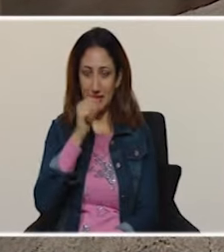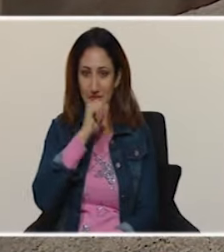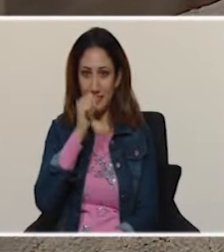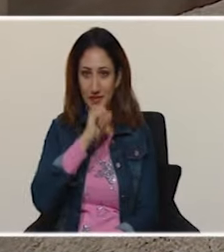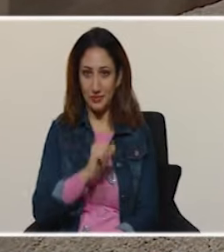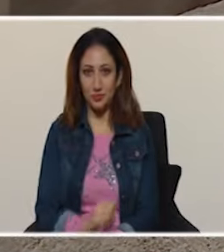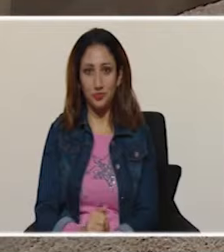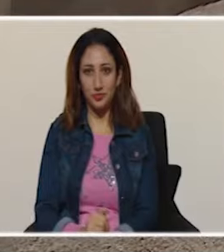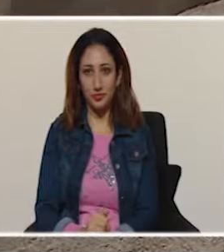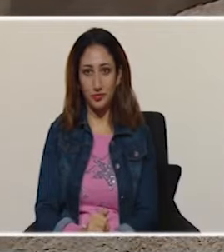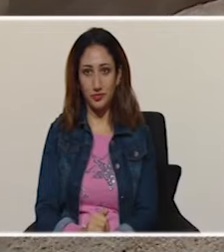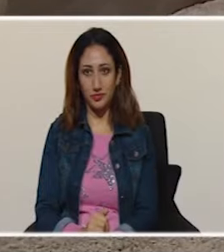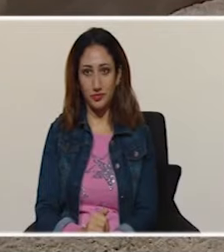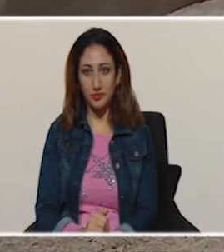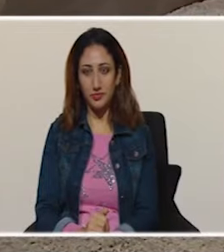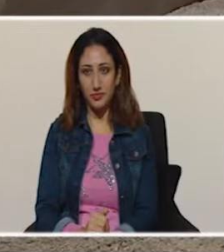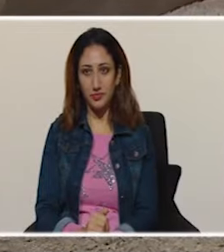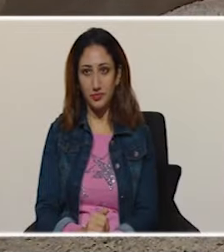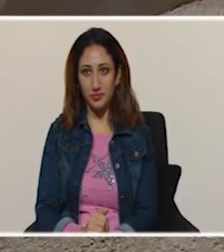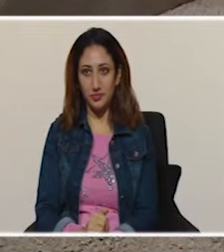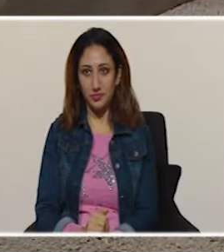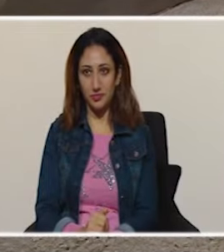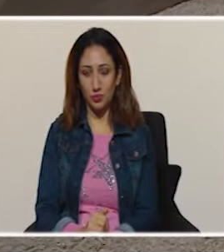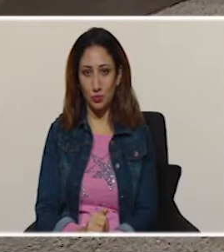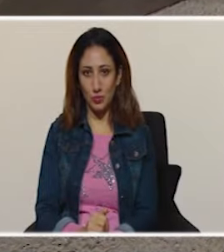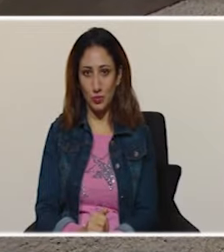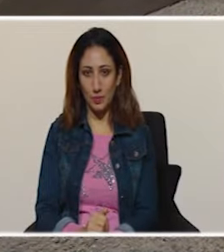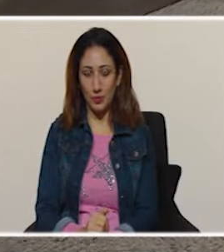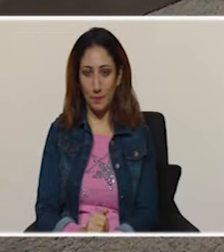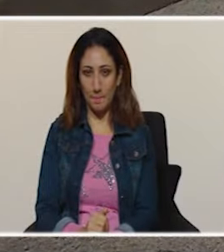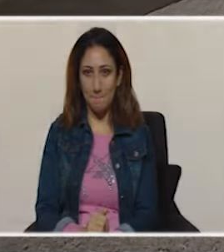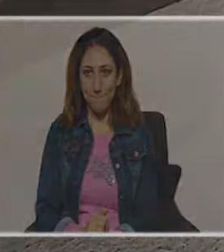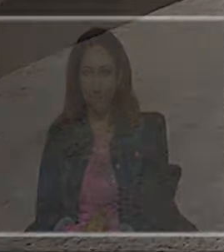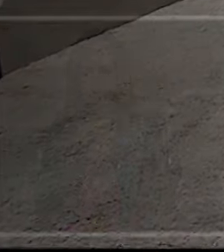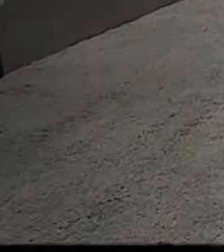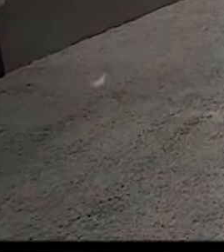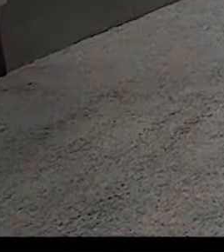بترف عقلي فاضل له دقيقه ويخف. يلا جاهزين.